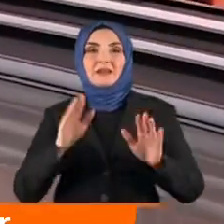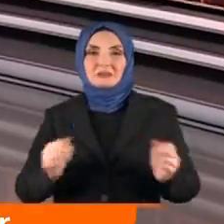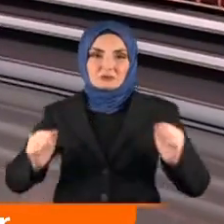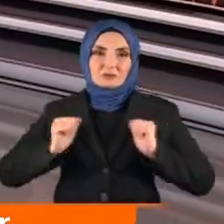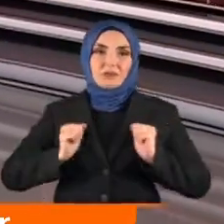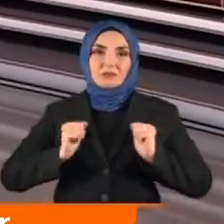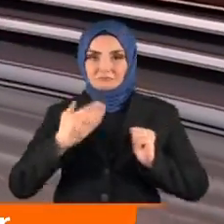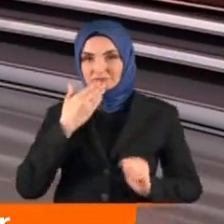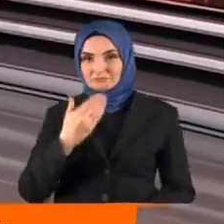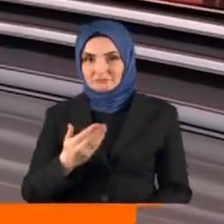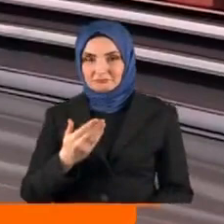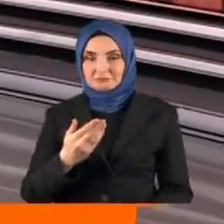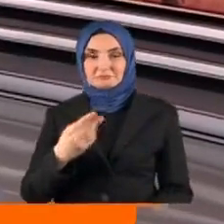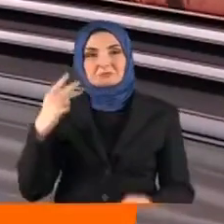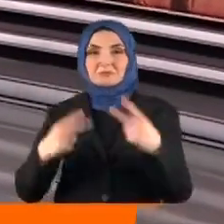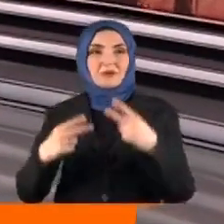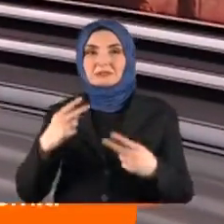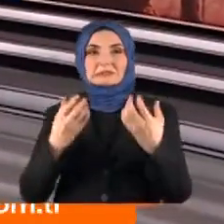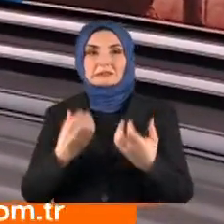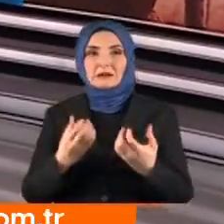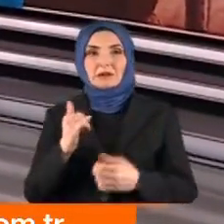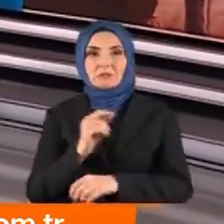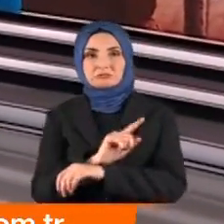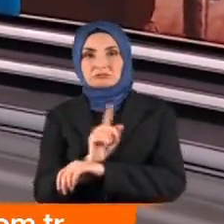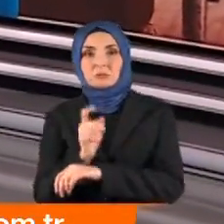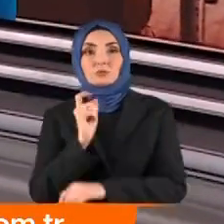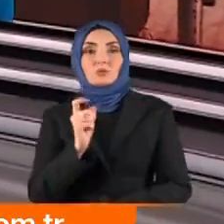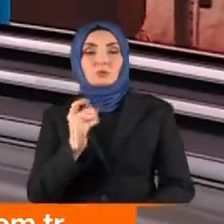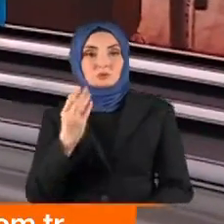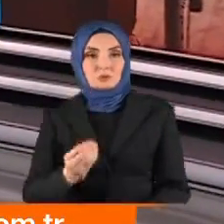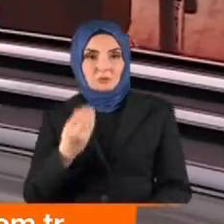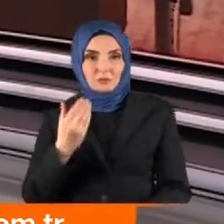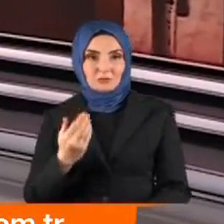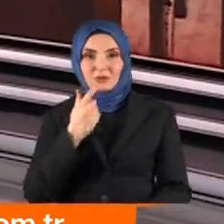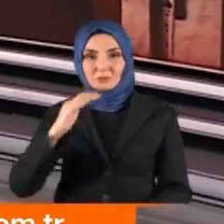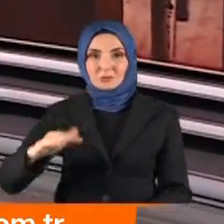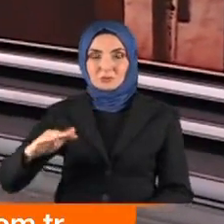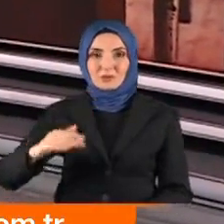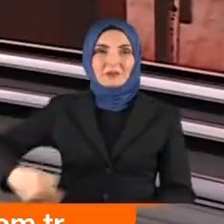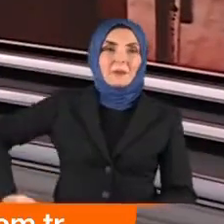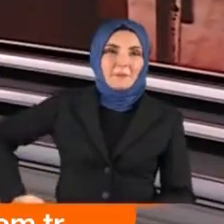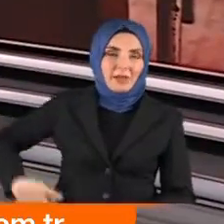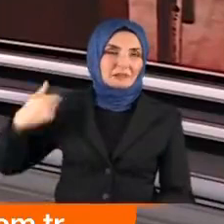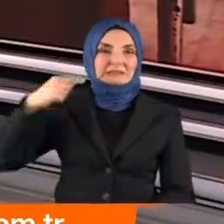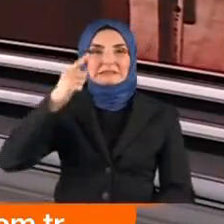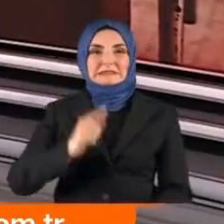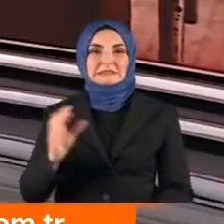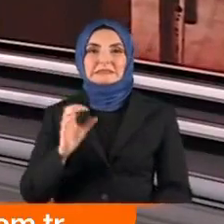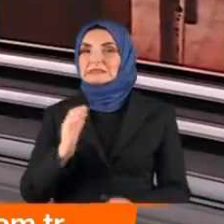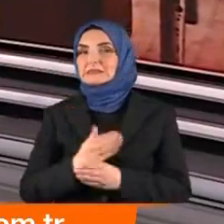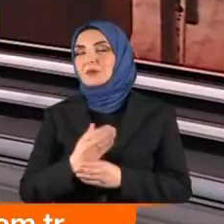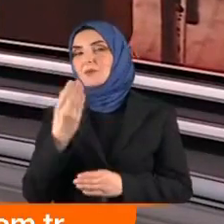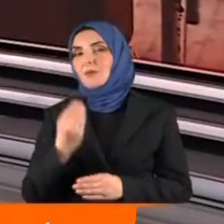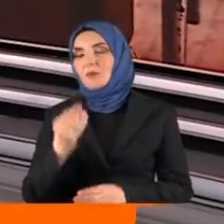çantalar. Öyle ki ağırlığı 9 kilogramı bile bulabiliyor. Bu da miniklerde bel ve sırt ağrısına yol açıyor. Uzmanlara göre ağır çanta